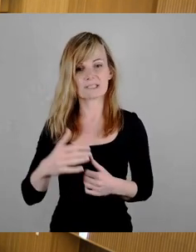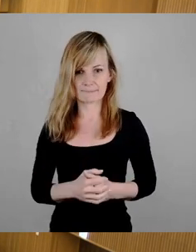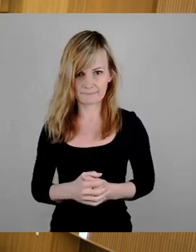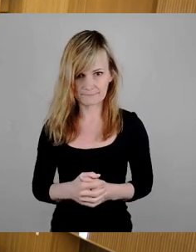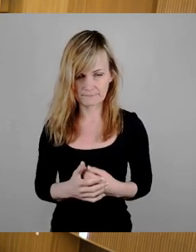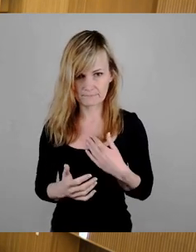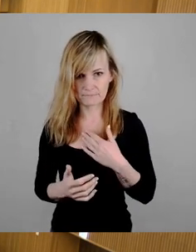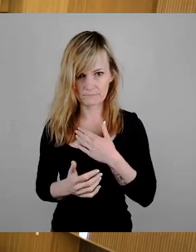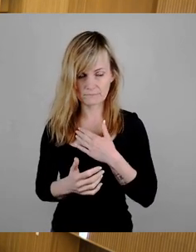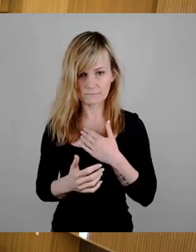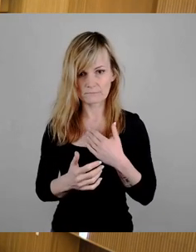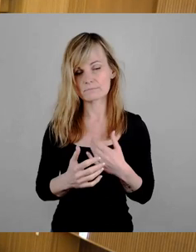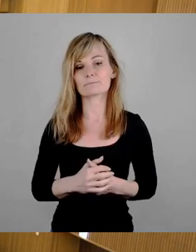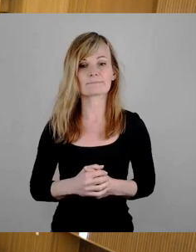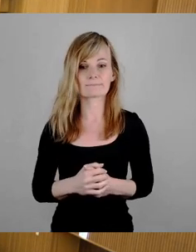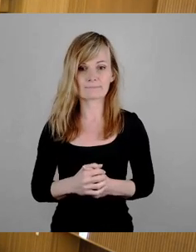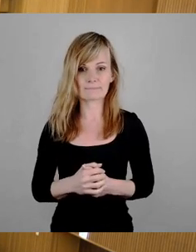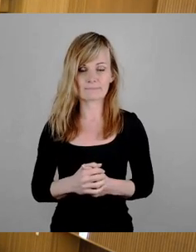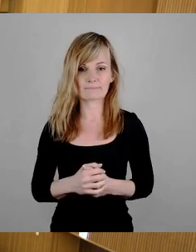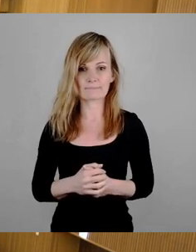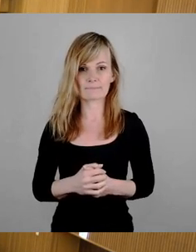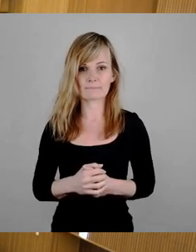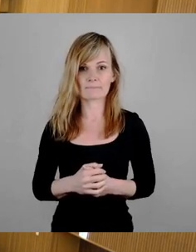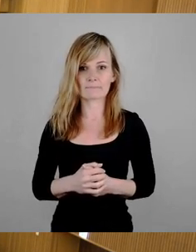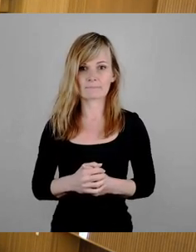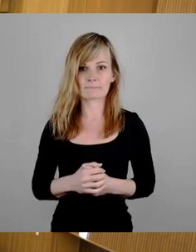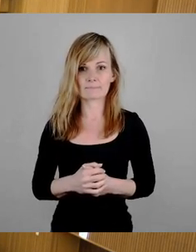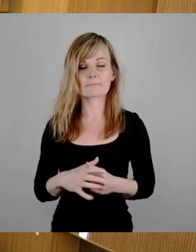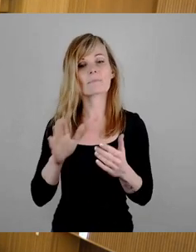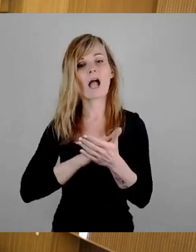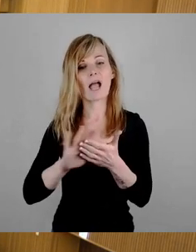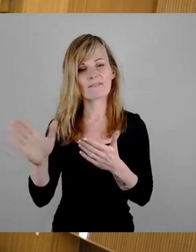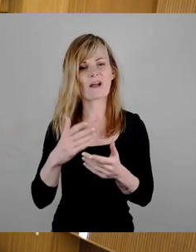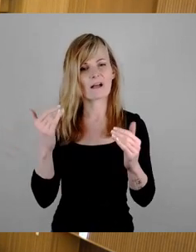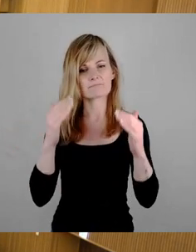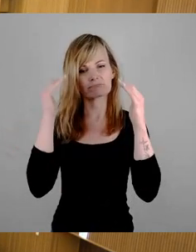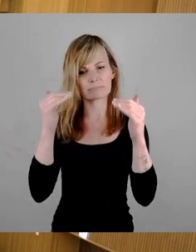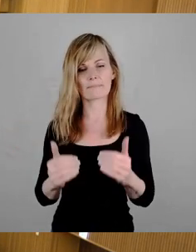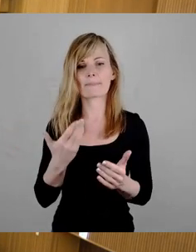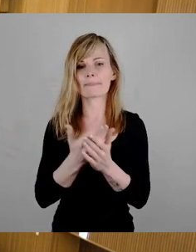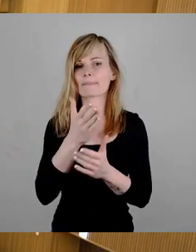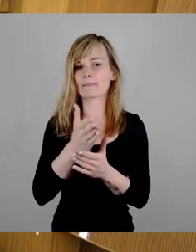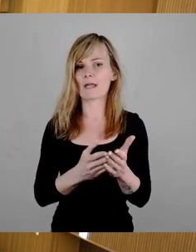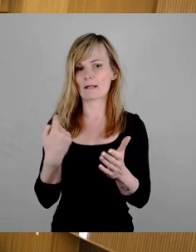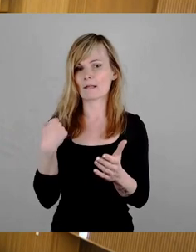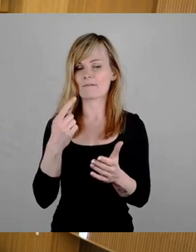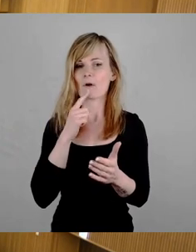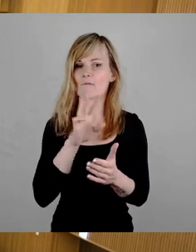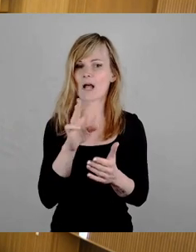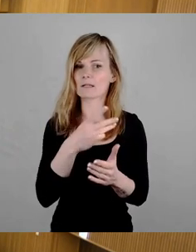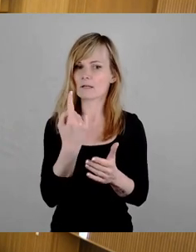Oder 1, 2, 3, 1. Dann würde man da einfach halber diesen Teil, dann, den jetzt Frau Wagner nochmal formuliert